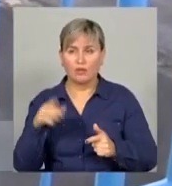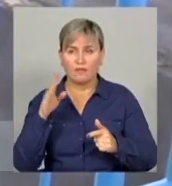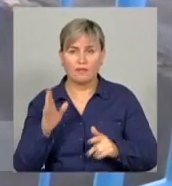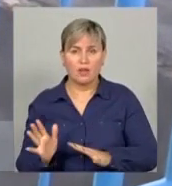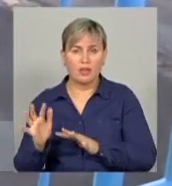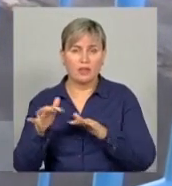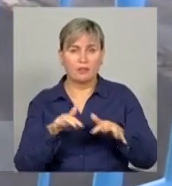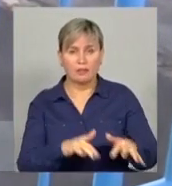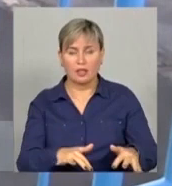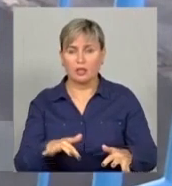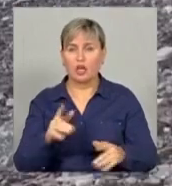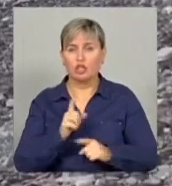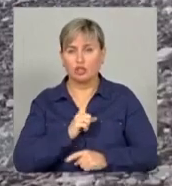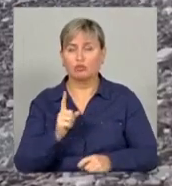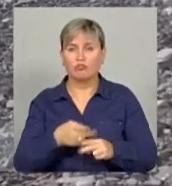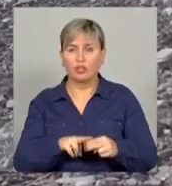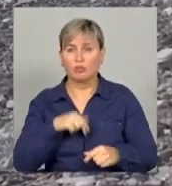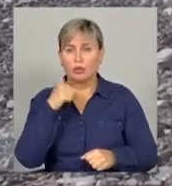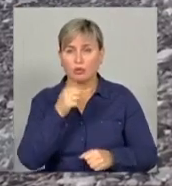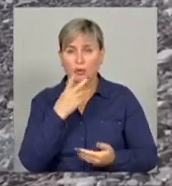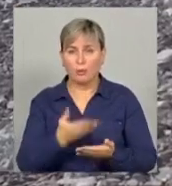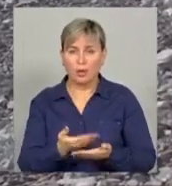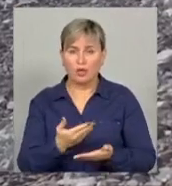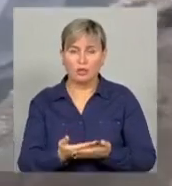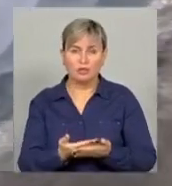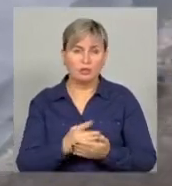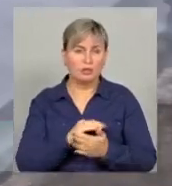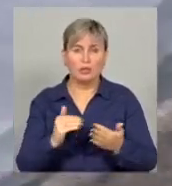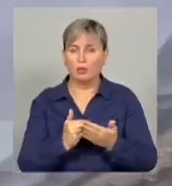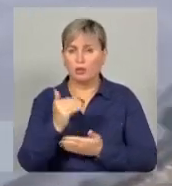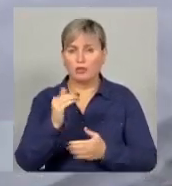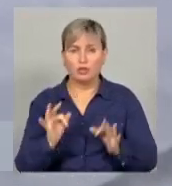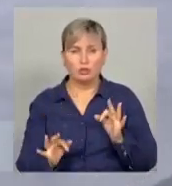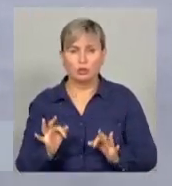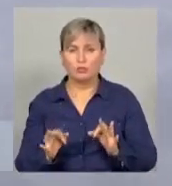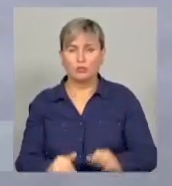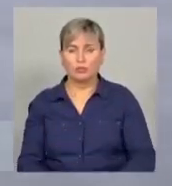воду ведомстве ожидать что в этом году показатели не превысят